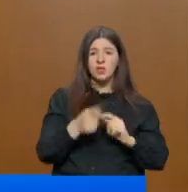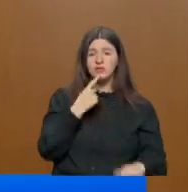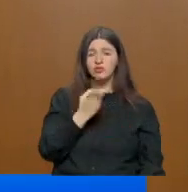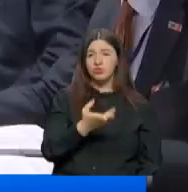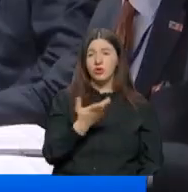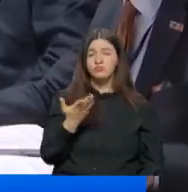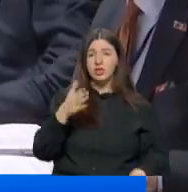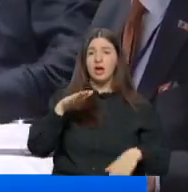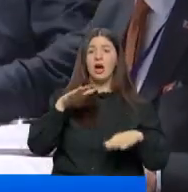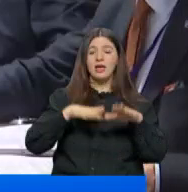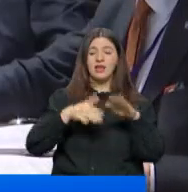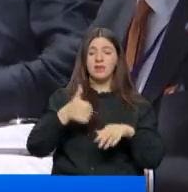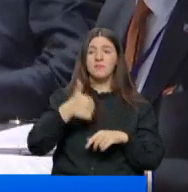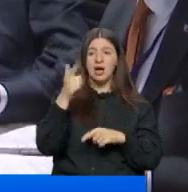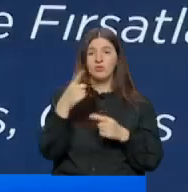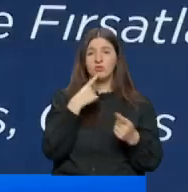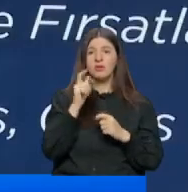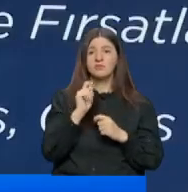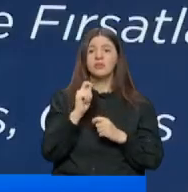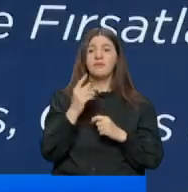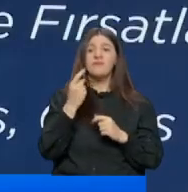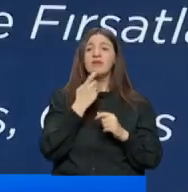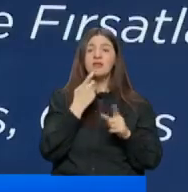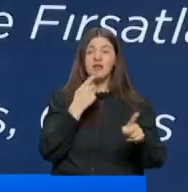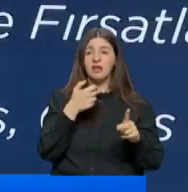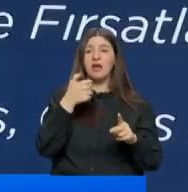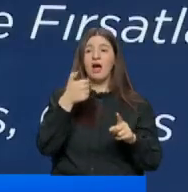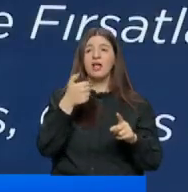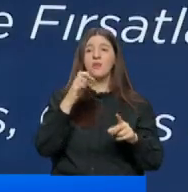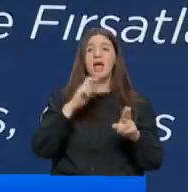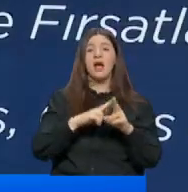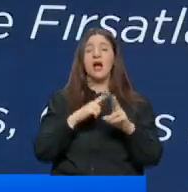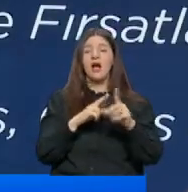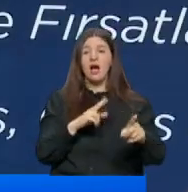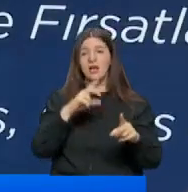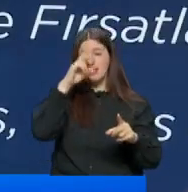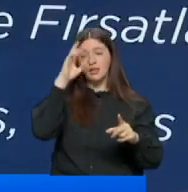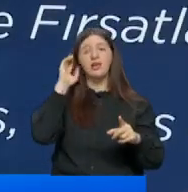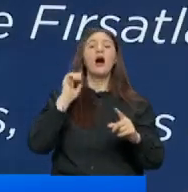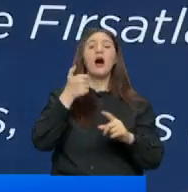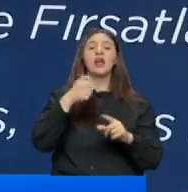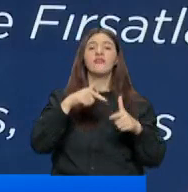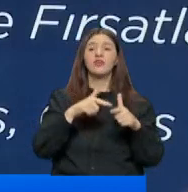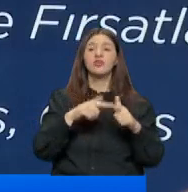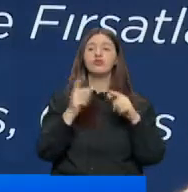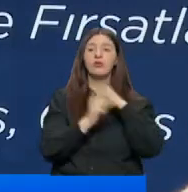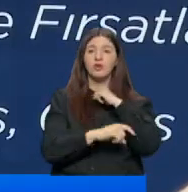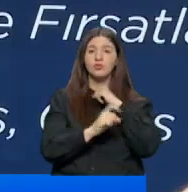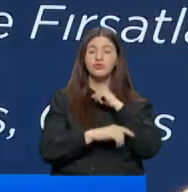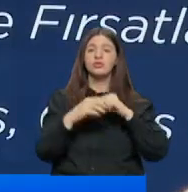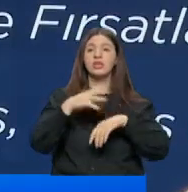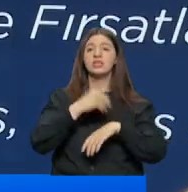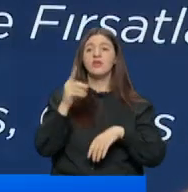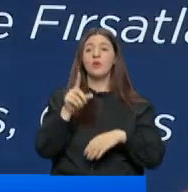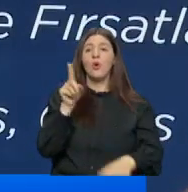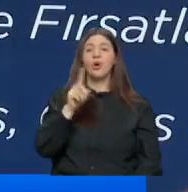savunuyor. Adalet Bakanı Bekir Bozdağ da konuştu. Finlandiya'da 6 PKK'lı, 6 FETÖ'cü terörist, İsveç'te